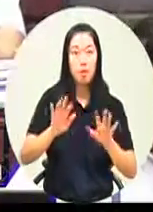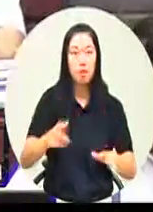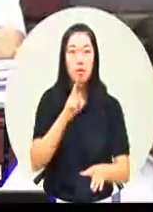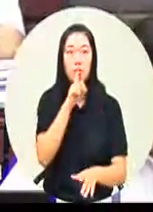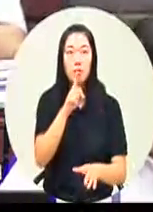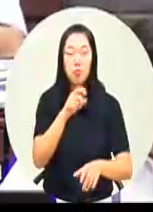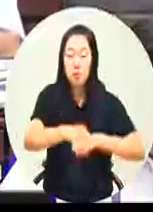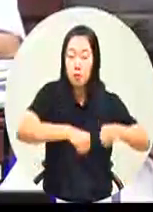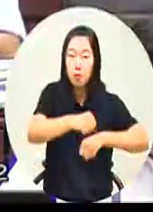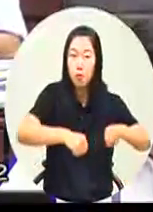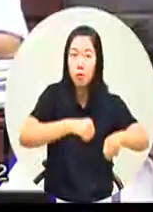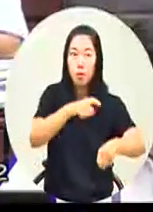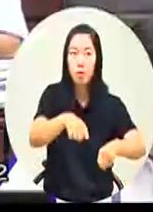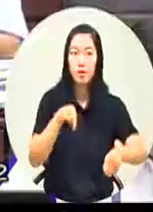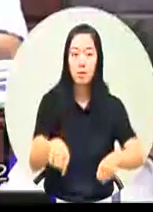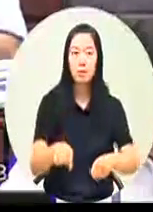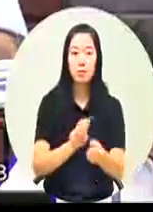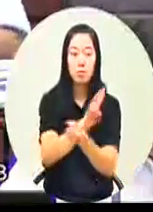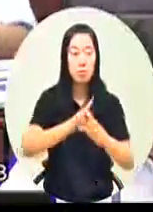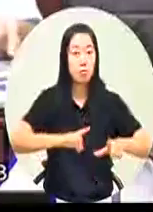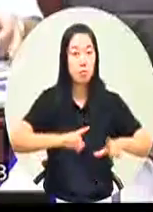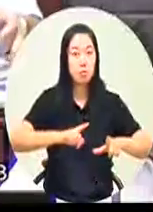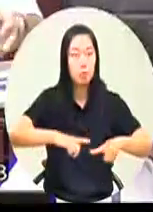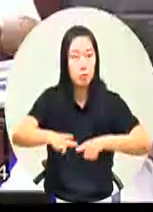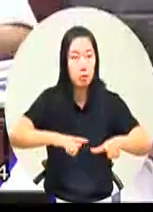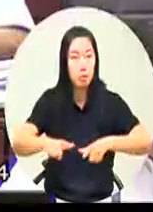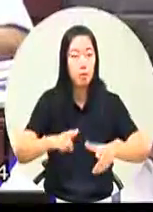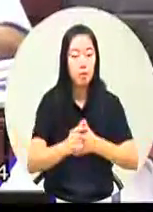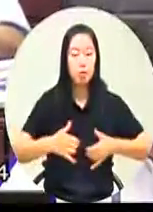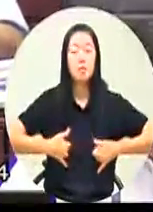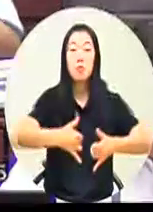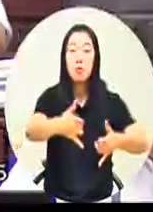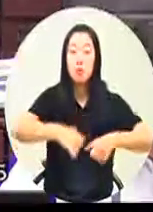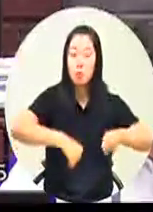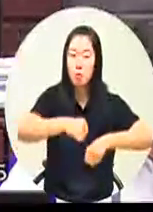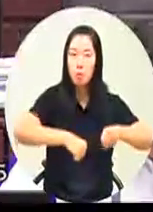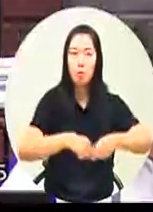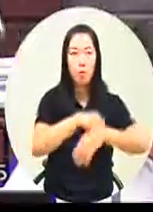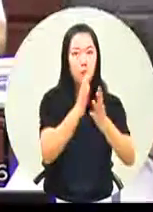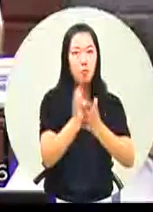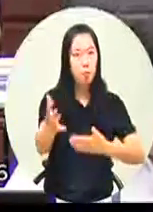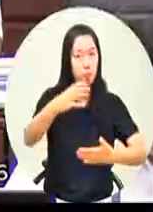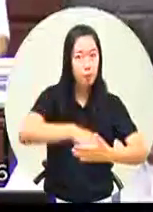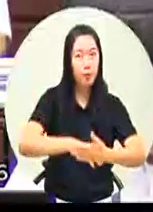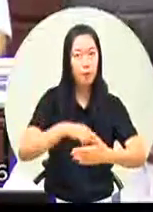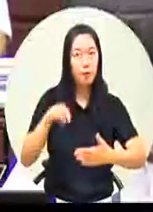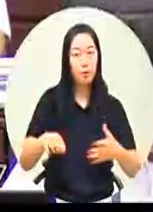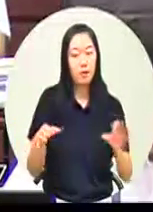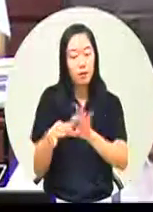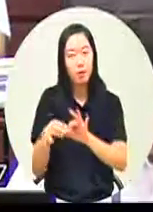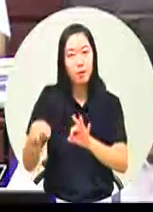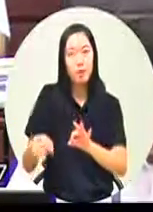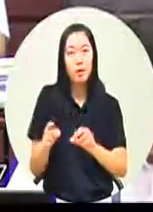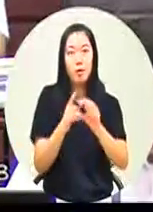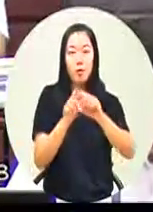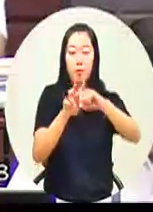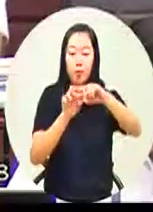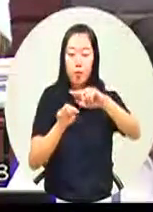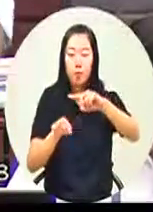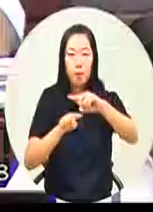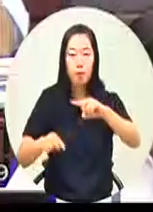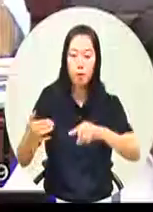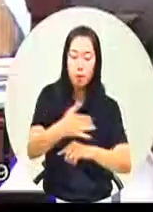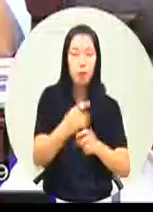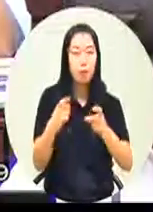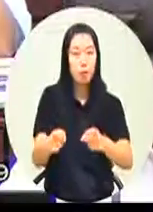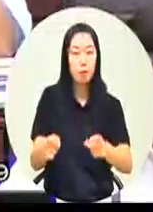是把林园的这个很好玩的脚踏车道就纳进来。那我们要结合这个整个脚踏车道跟中云渔港的部分。 乘风